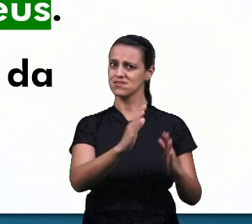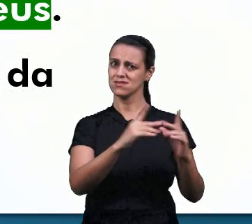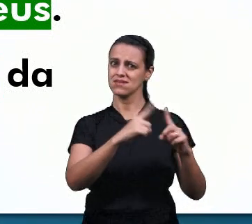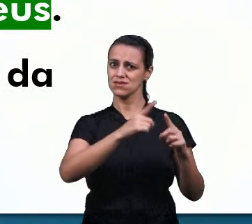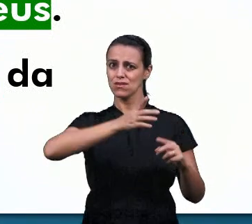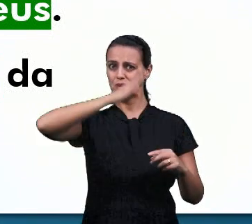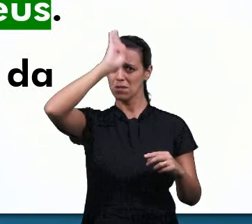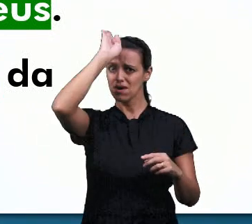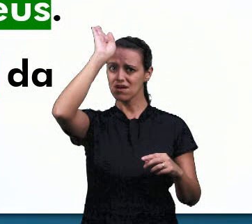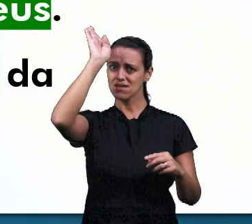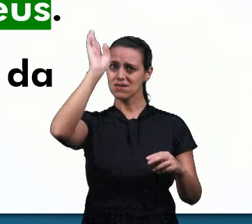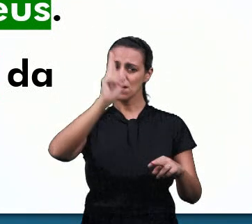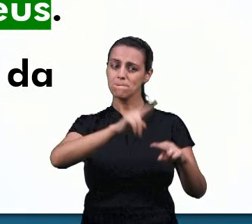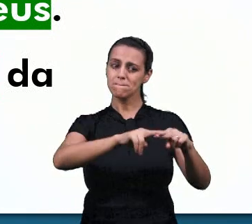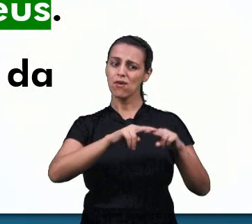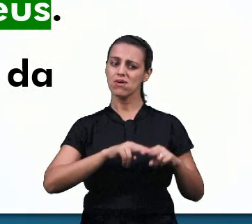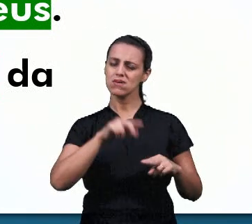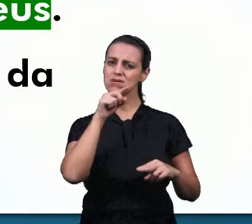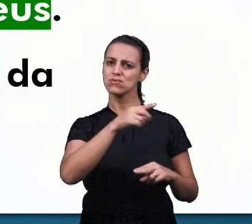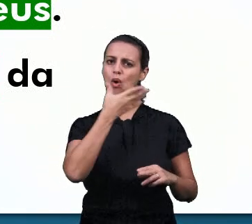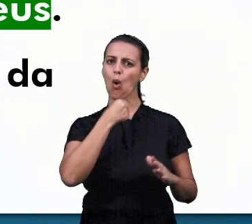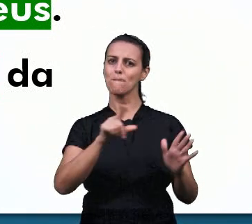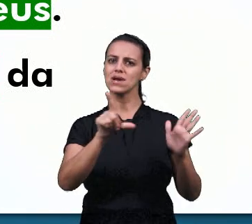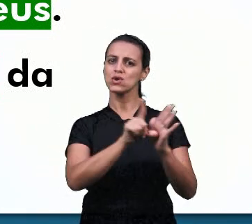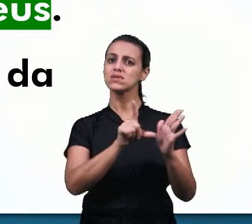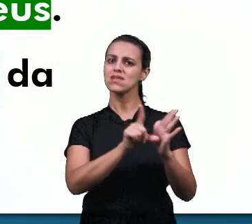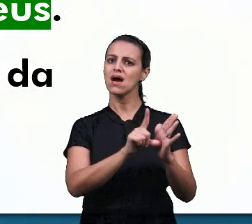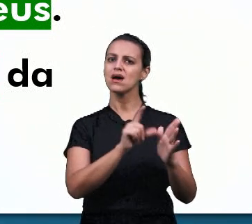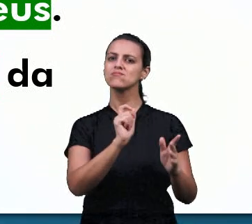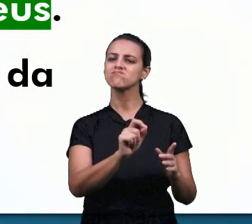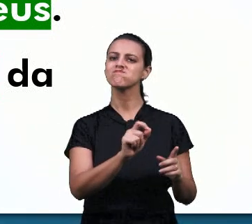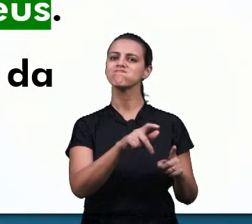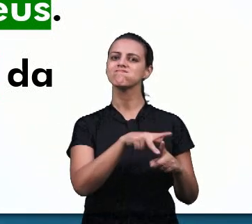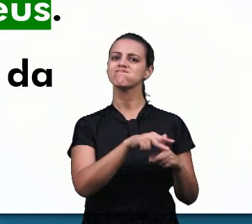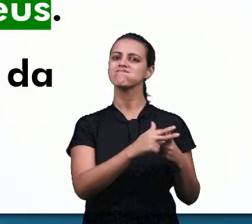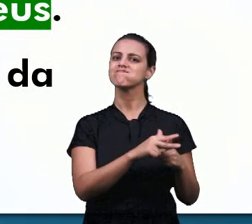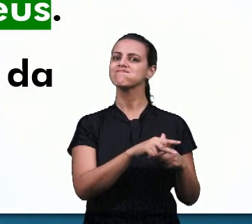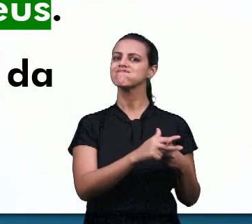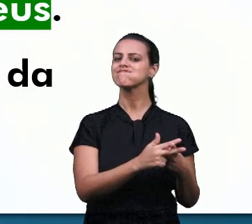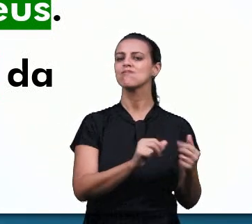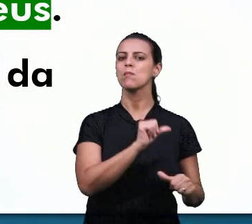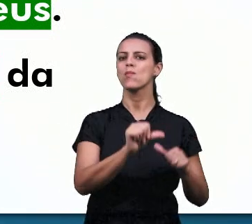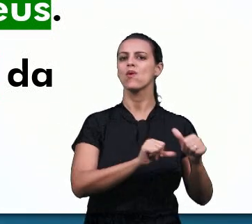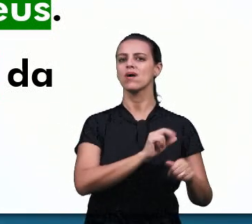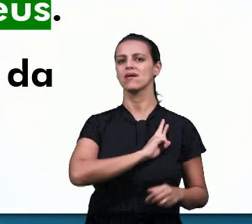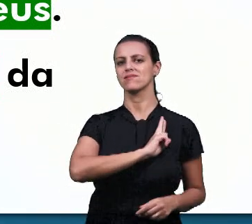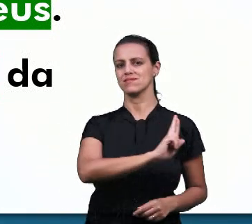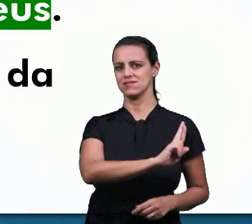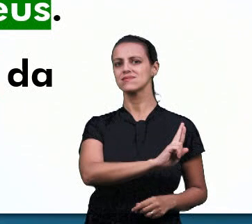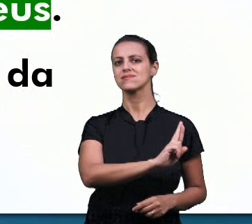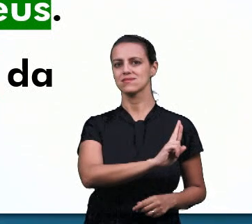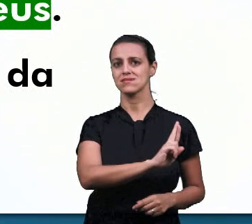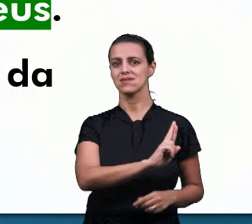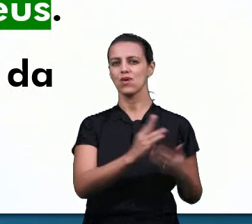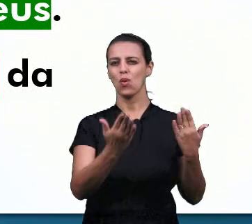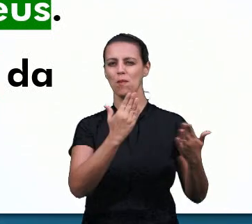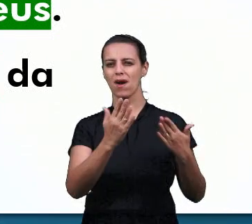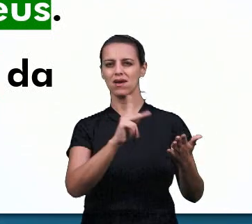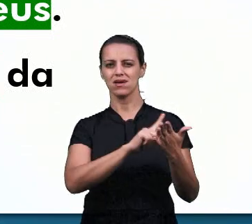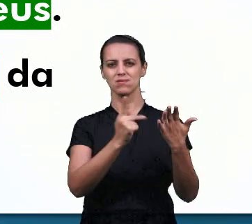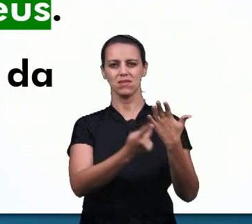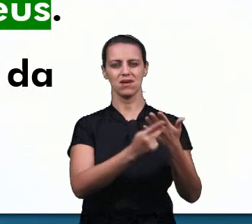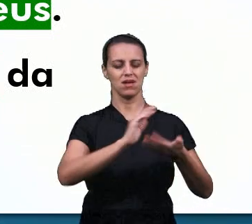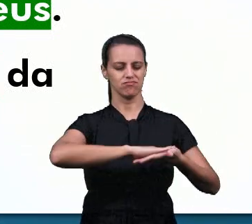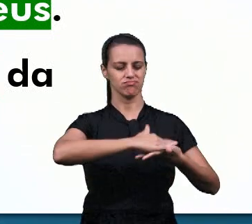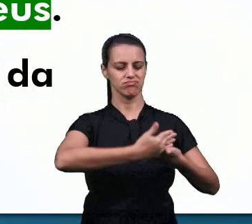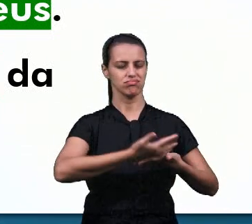principalement par Luther, dans l'expression « un homme » dans la parabole du trésor caché au chapitre 13 de